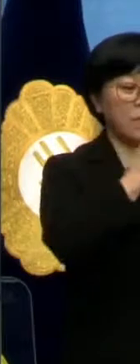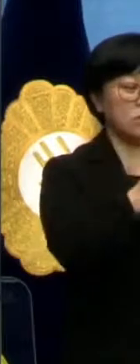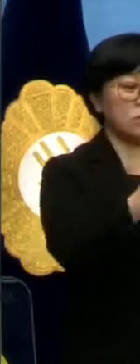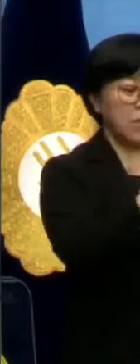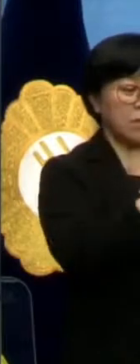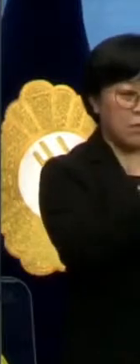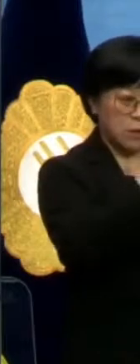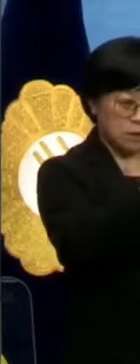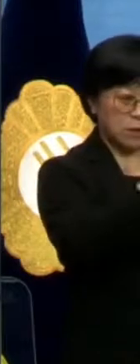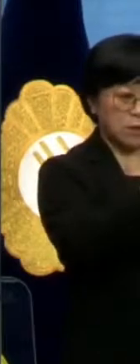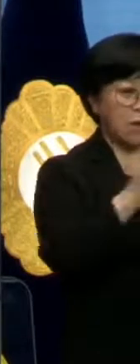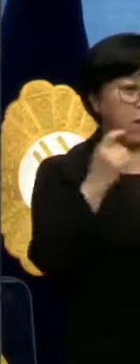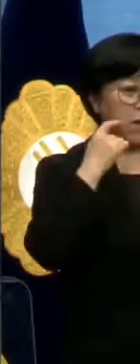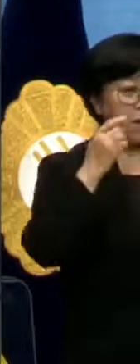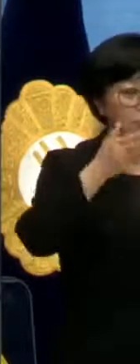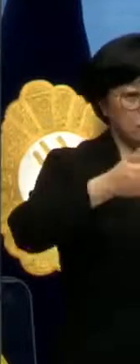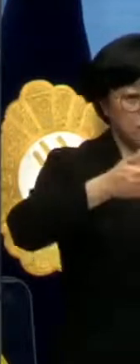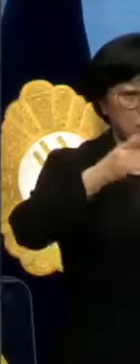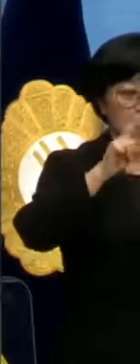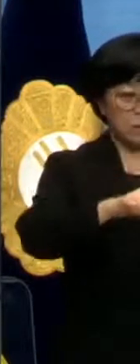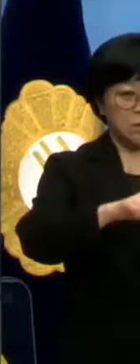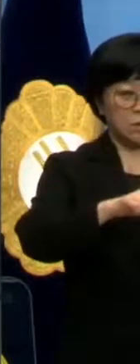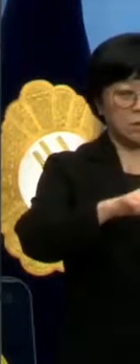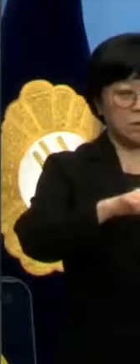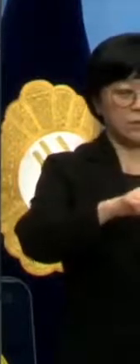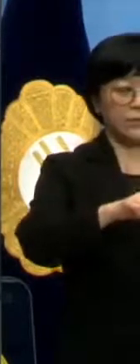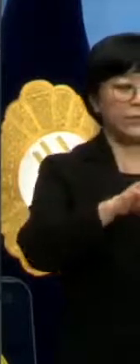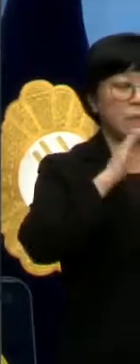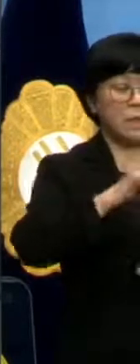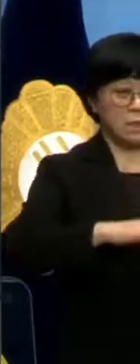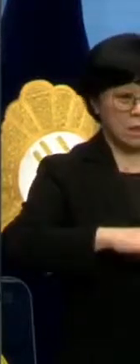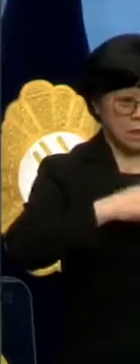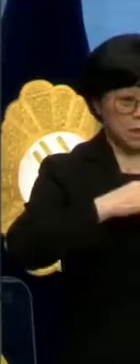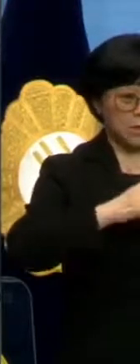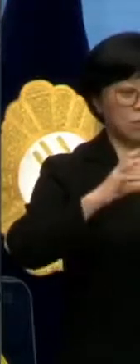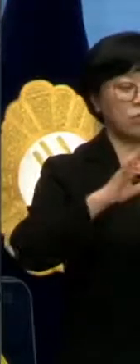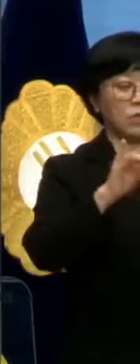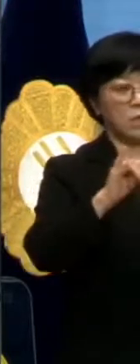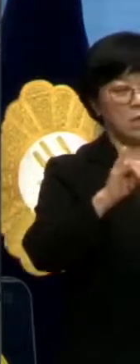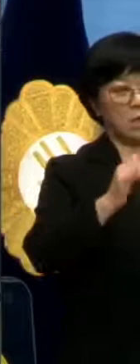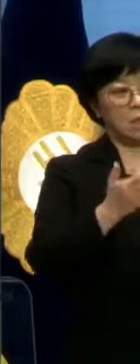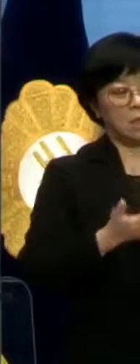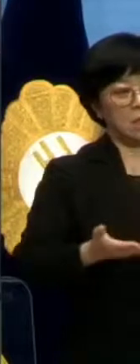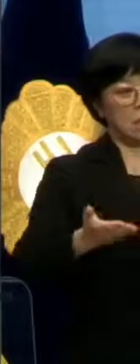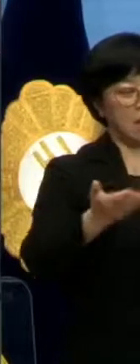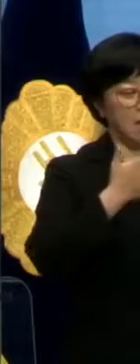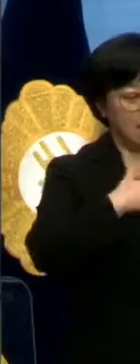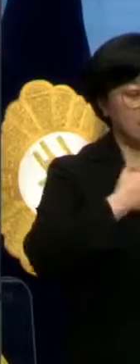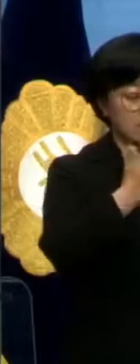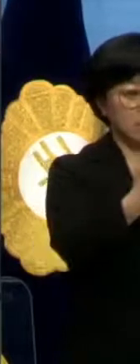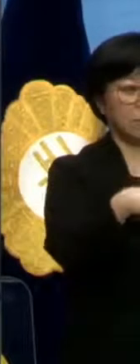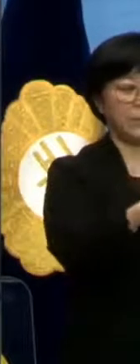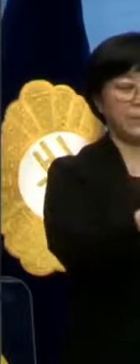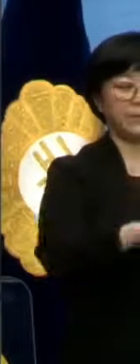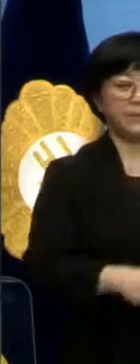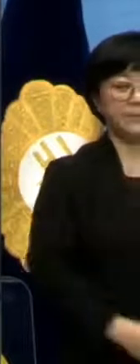퍼뜨린 갑자 뉴 3에 대해서 진실을 국민에게 알리고자 합니다